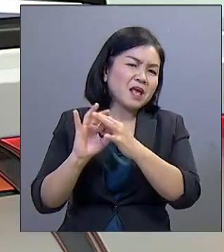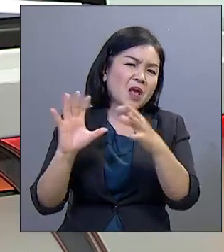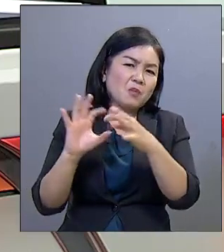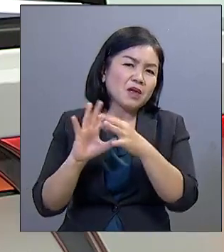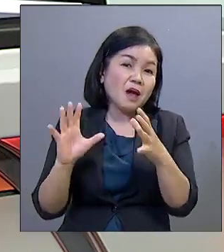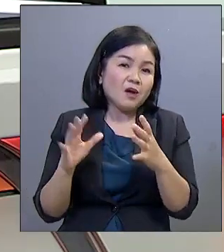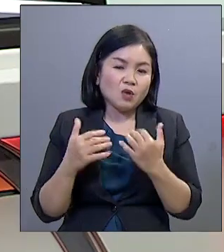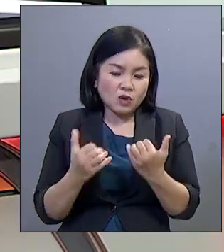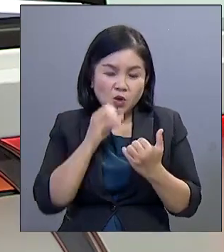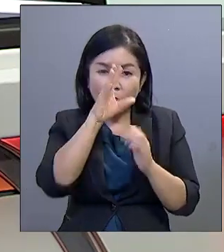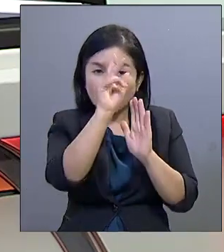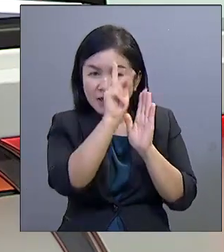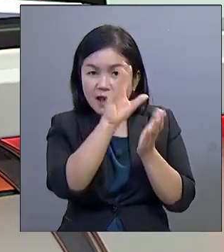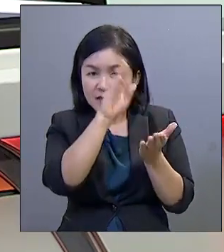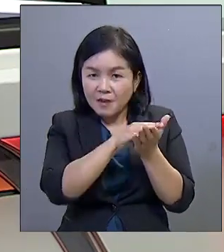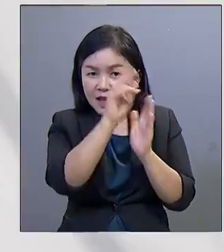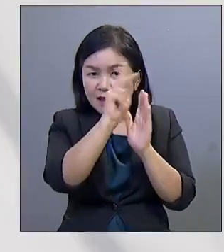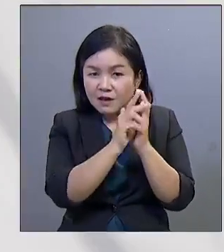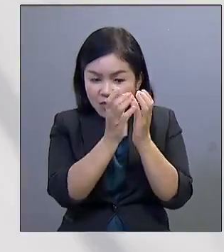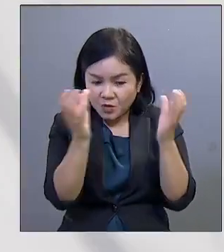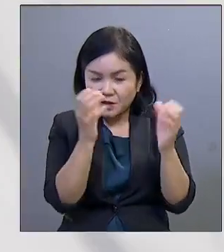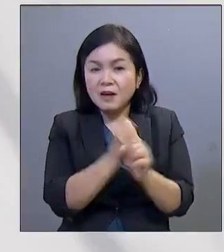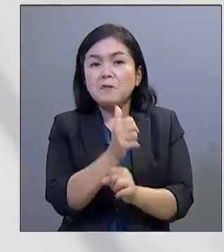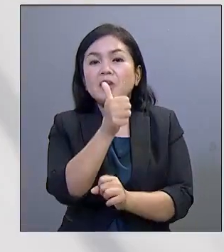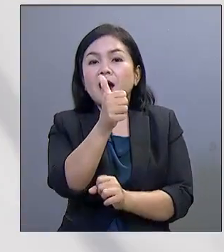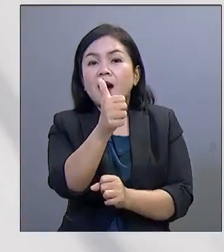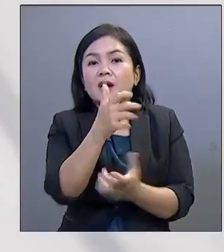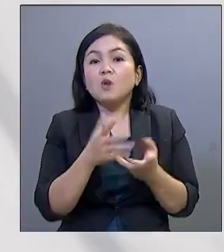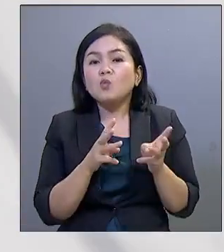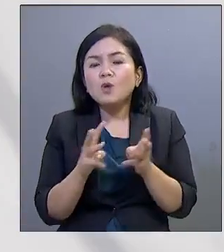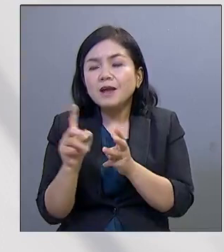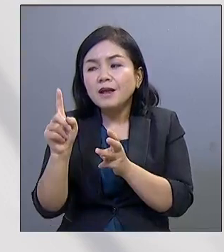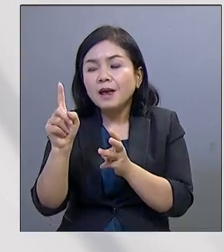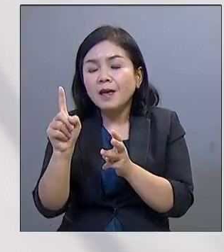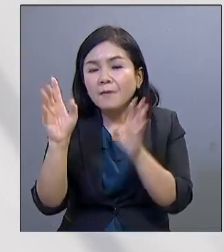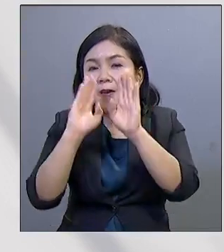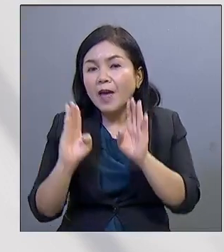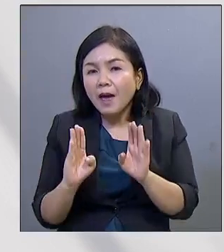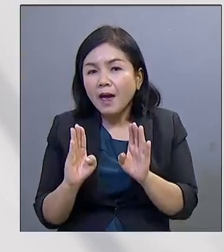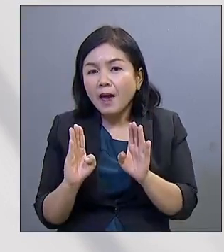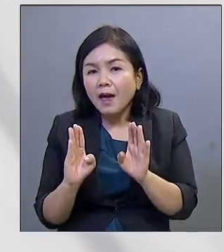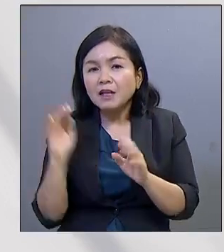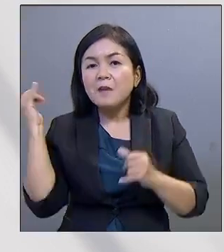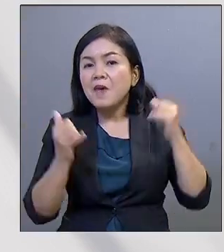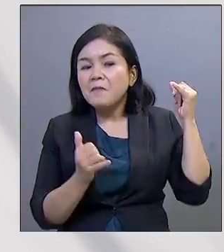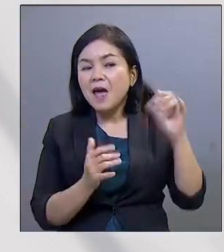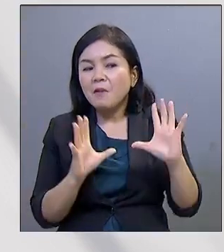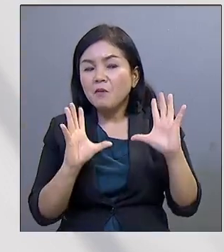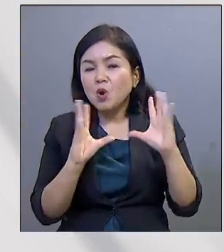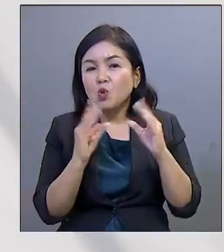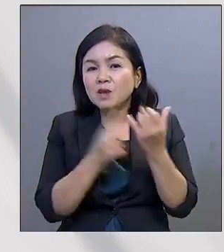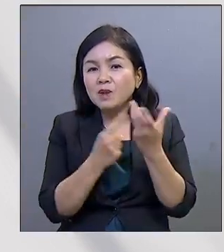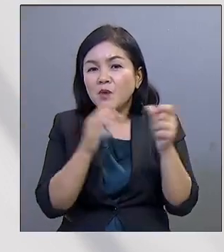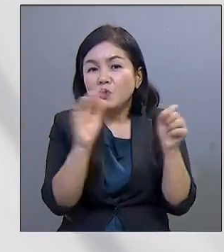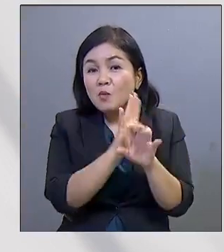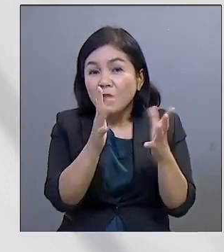ยก็ระบอยู่ในรฐนามนูให้ทำได้เพีงแต่มองใแง่ของวธีการที่มันได้มาการไม่เข้าประชุมจนสภาลมแล้ต